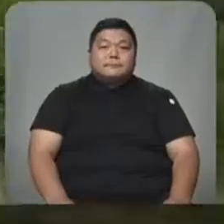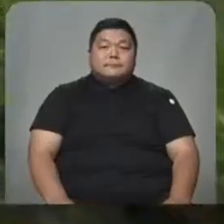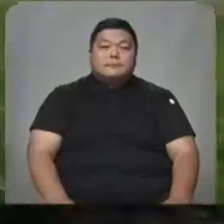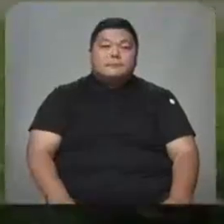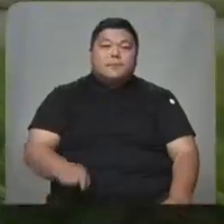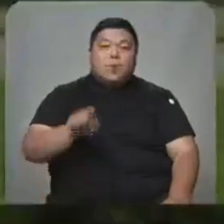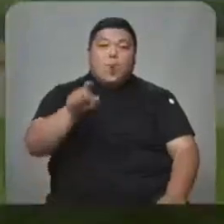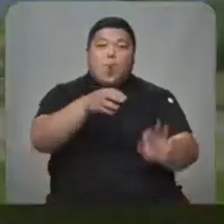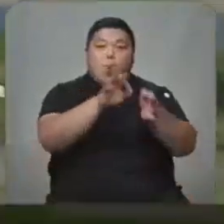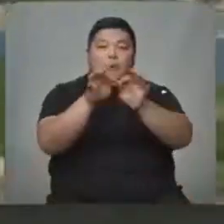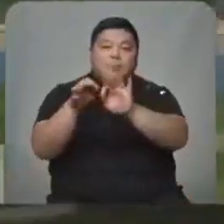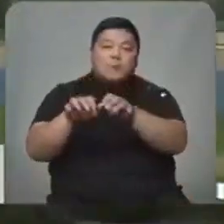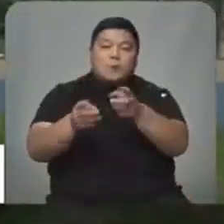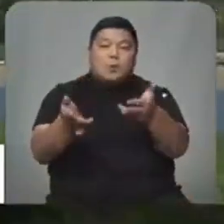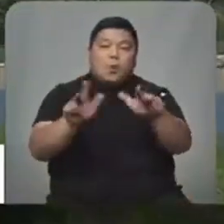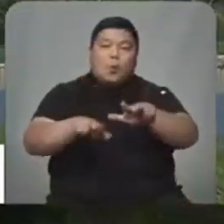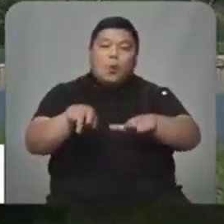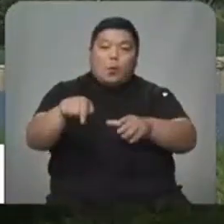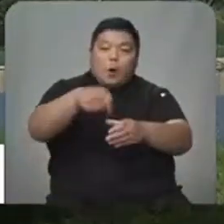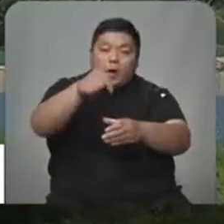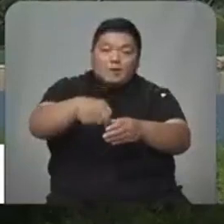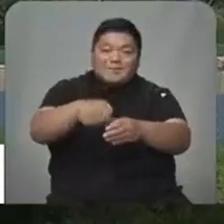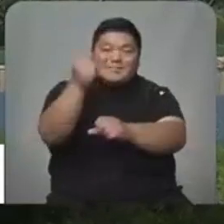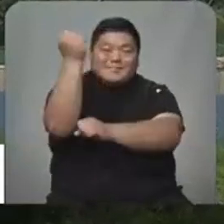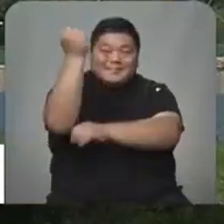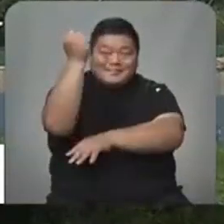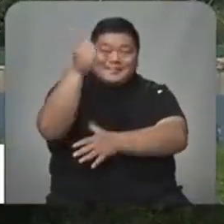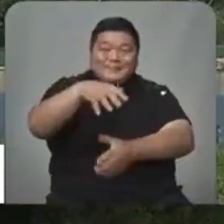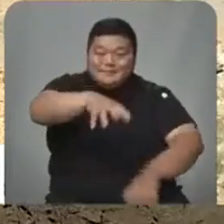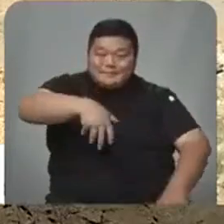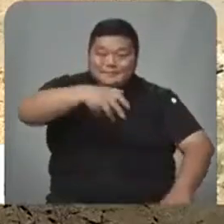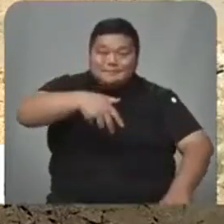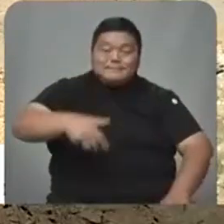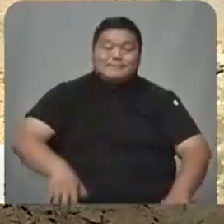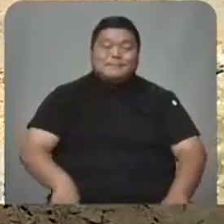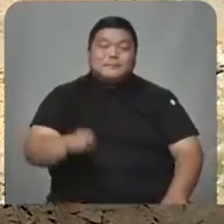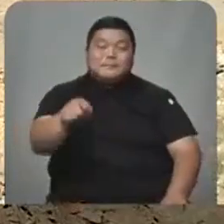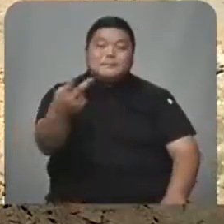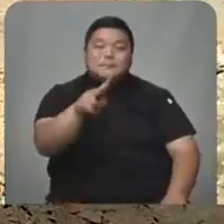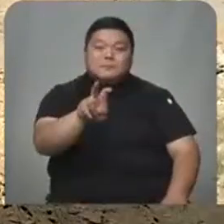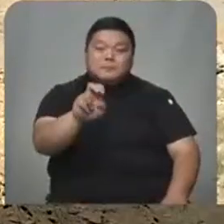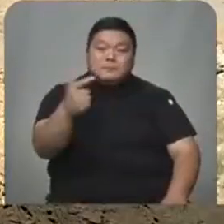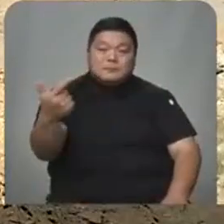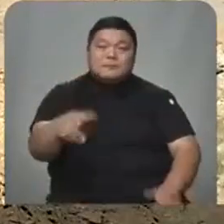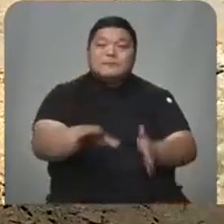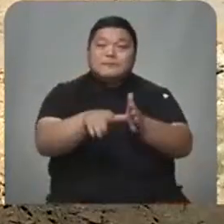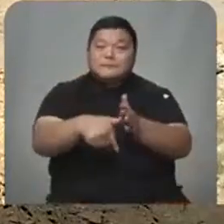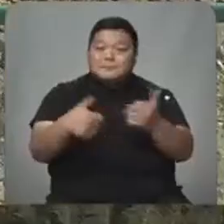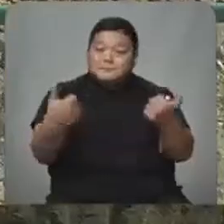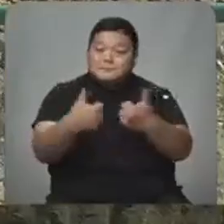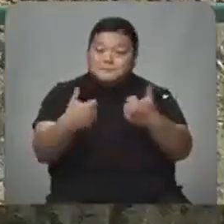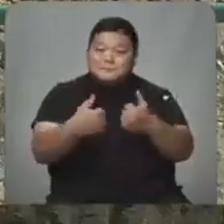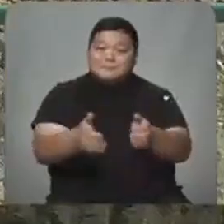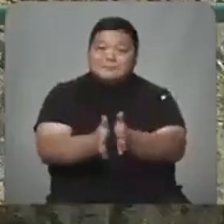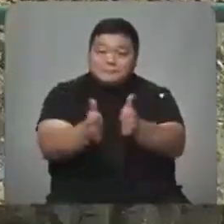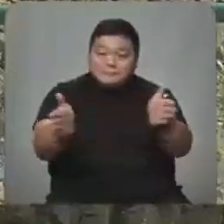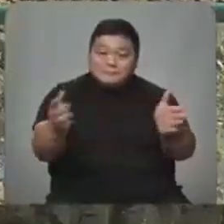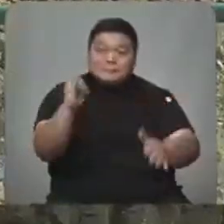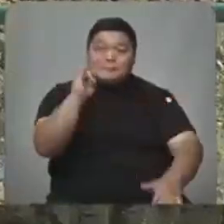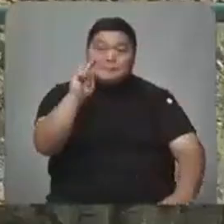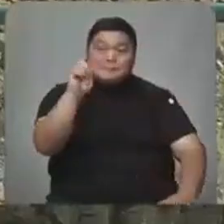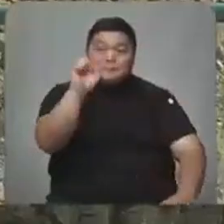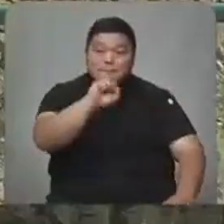강릉 올림픽파크 내 부지 조성 공사가 한창입니다. 2026년 10월 강릉에서 열리는 ITS